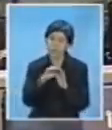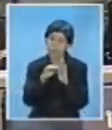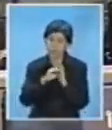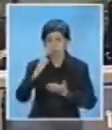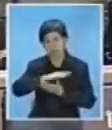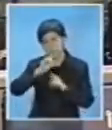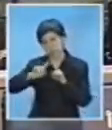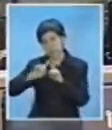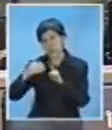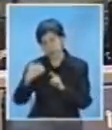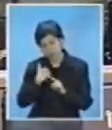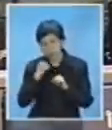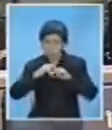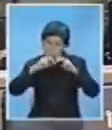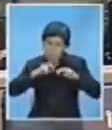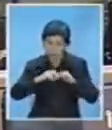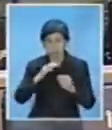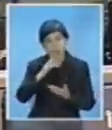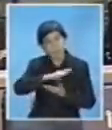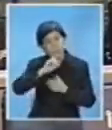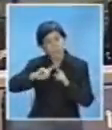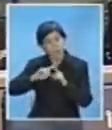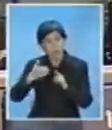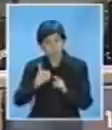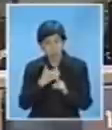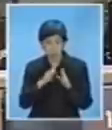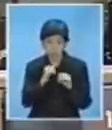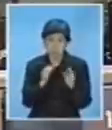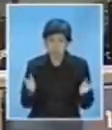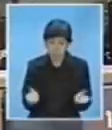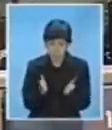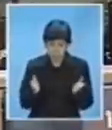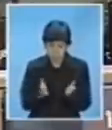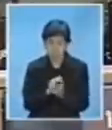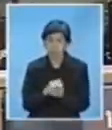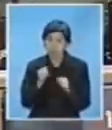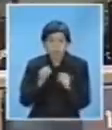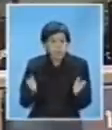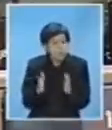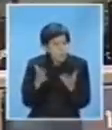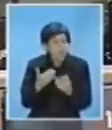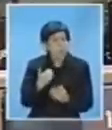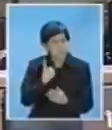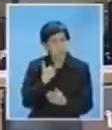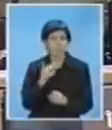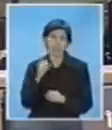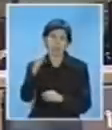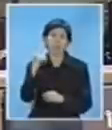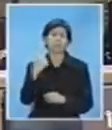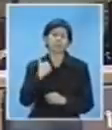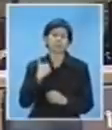ามสื่อต่างๆตามการวิเคราะห์ของสื่อต่างๆทั้งฝ่ายที่สนับสนุนและฝ่ายที่ไม่ได้สนับสนุนท่านทักษิณ